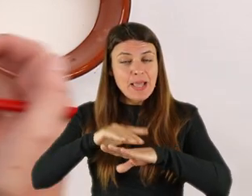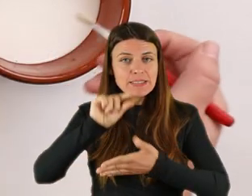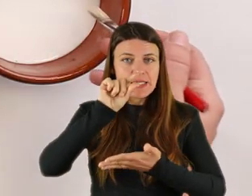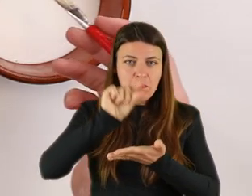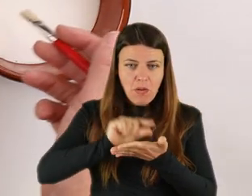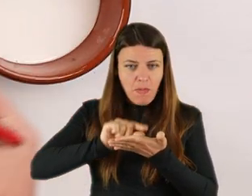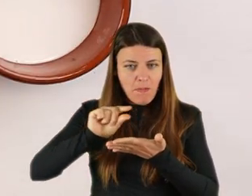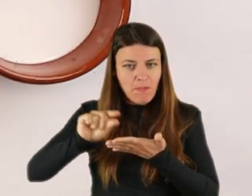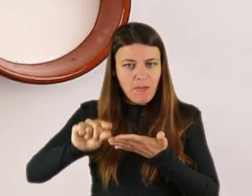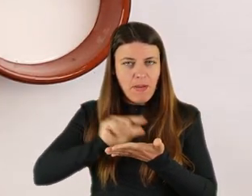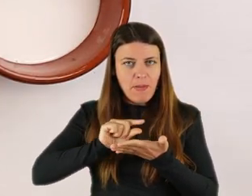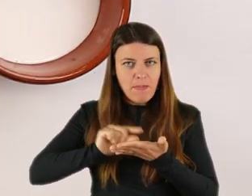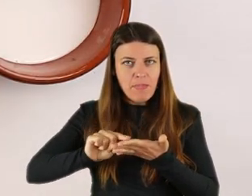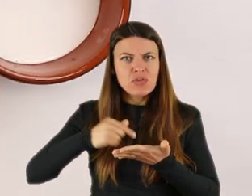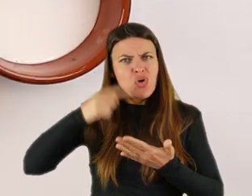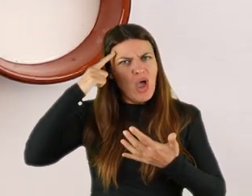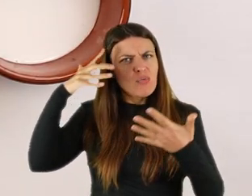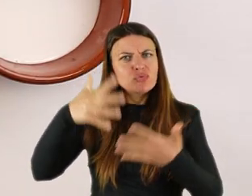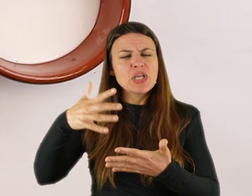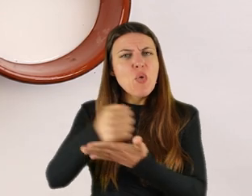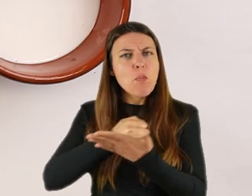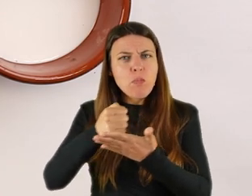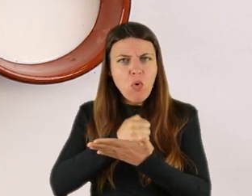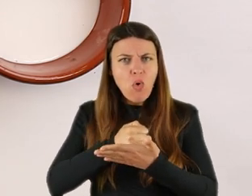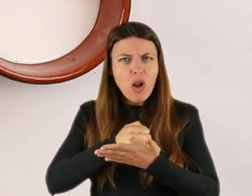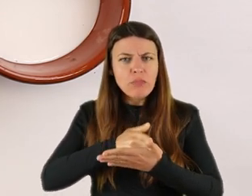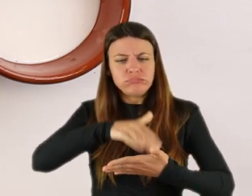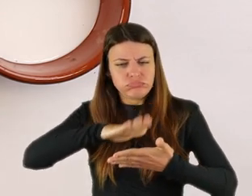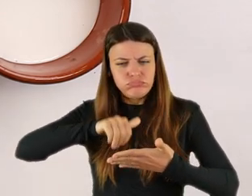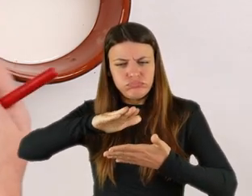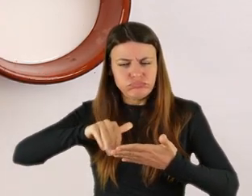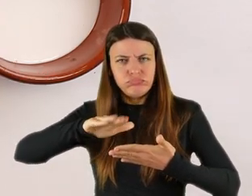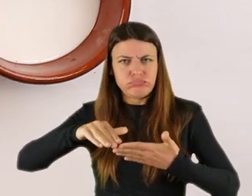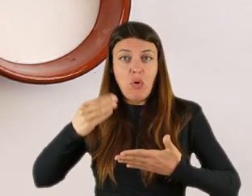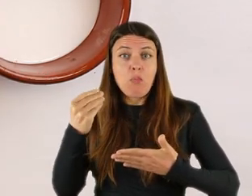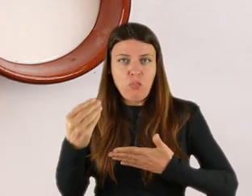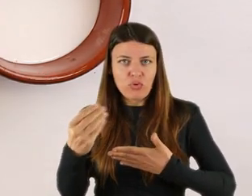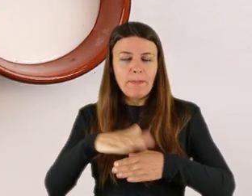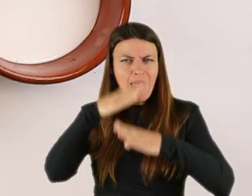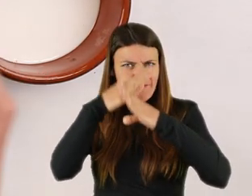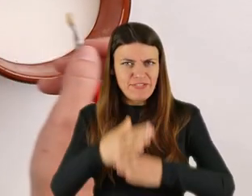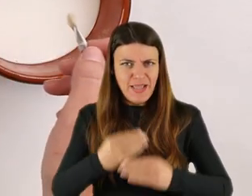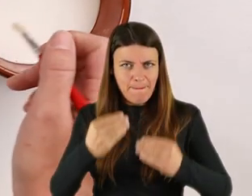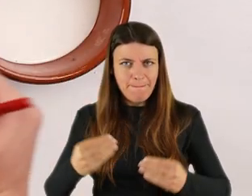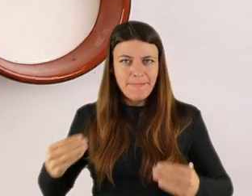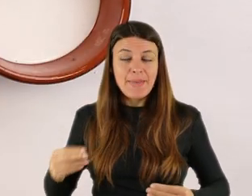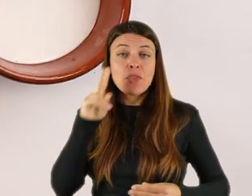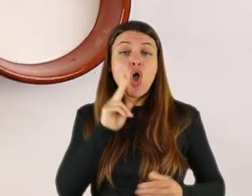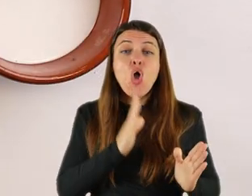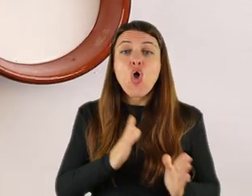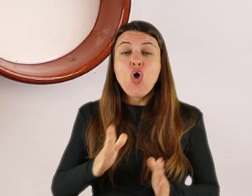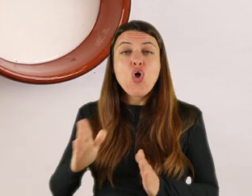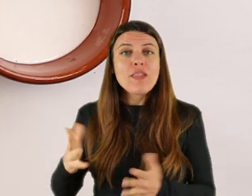us aconsello que poseu força cola perquè així es quedaran ben fixades. I l'ordre que haurem de seguir per posar totes les